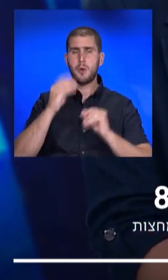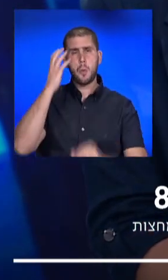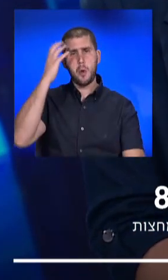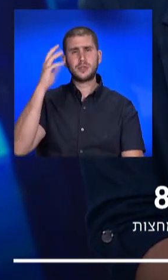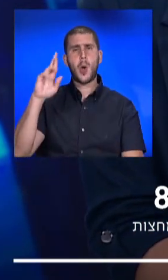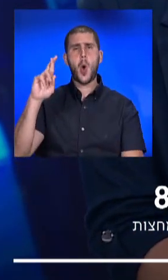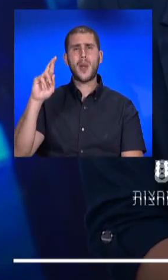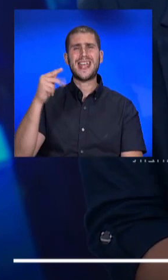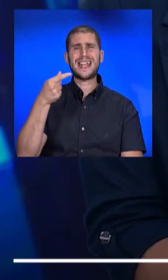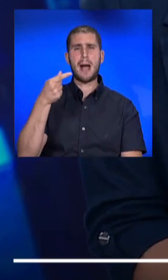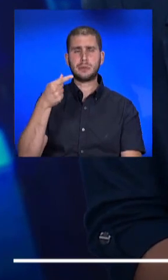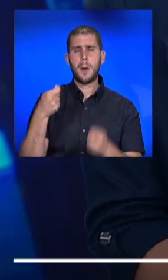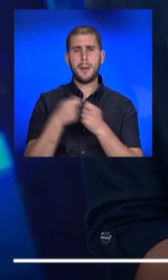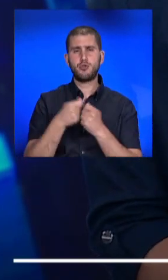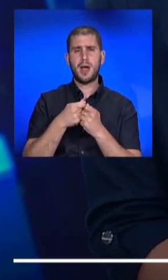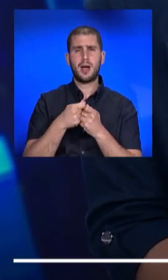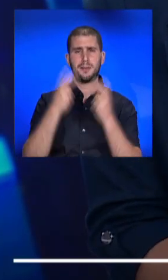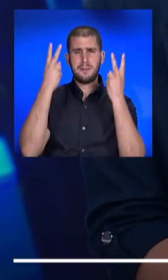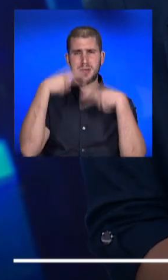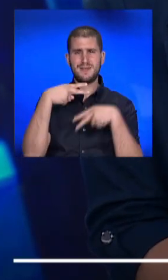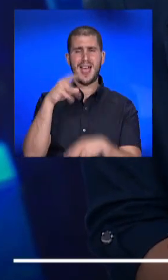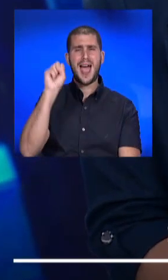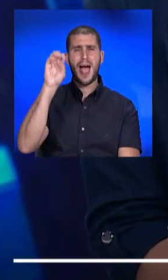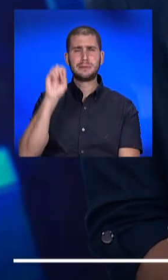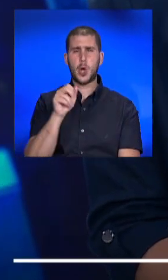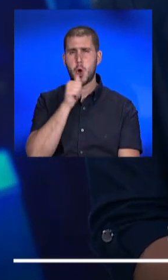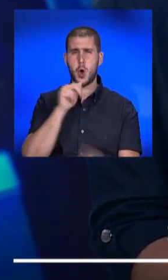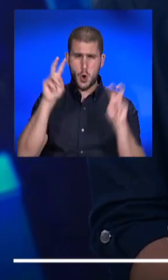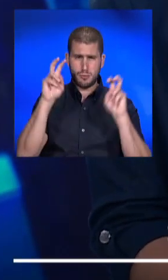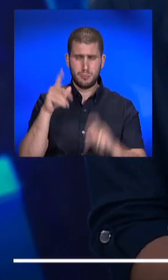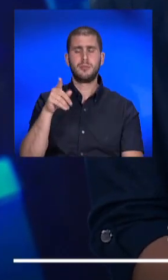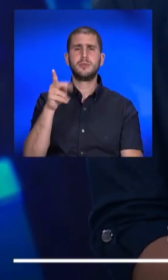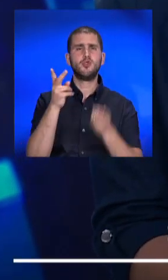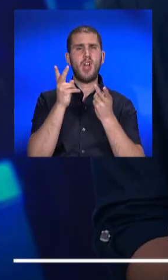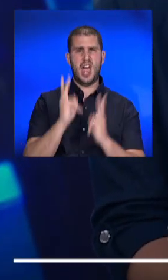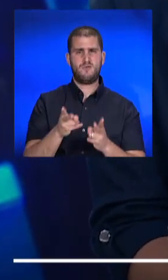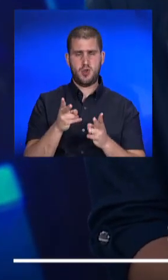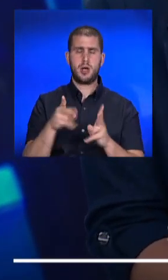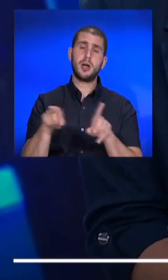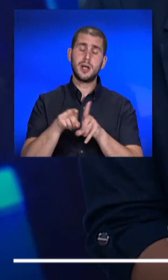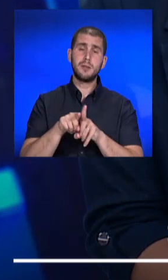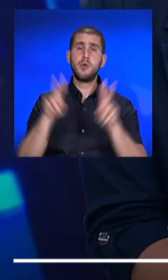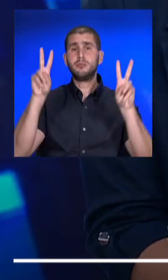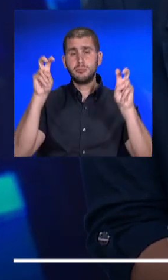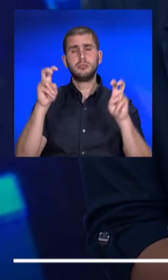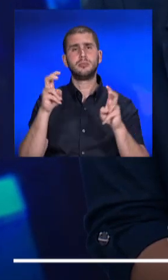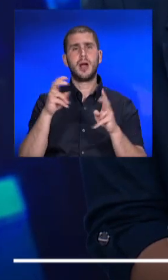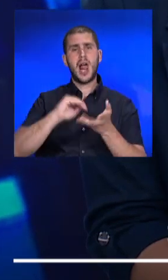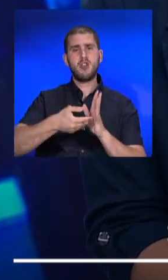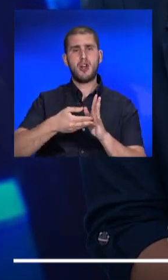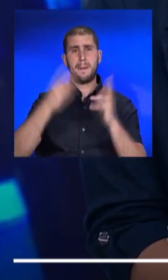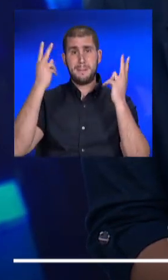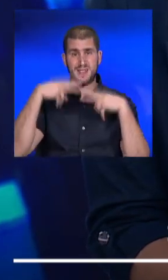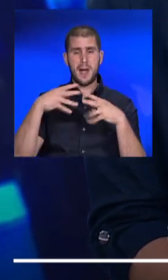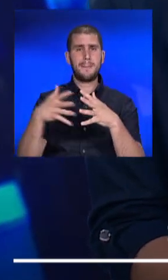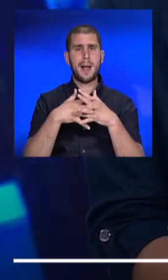גמזו בעניין מתווה הרמזור שלו, מתווה שיאפשר, מה שיאפשר לו לאשר את המתווה הזה בקבינט